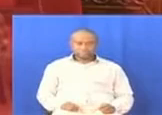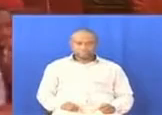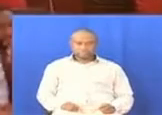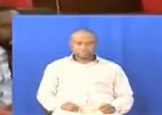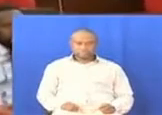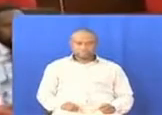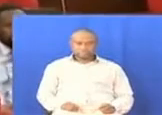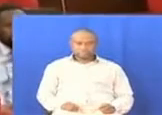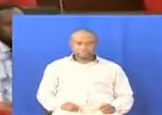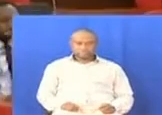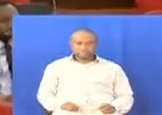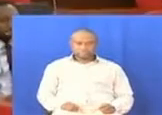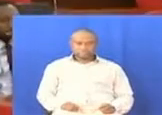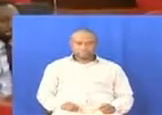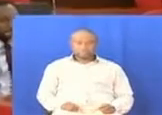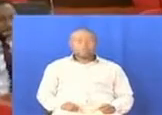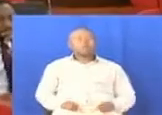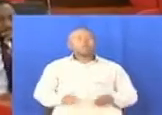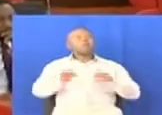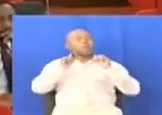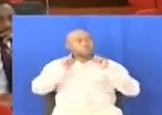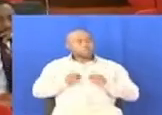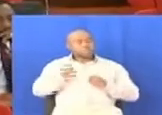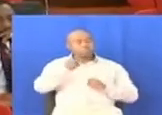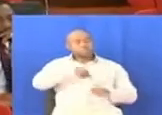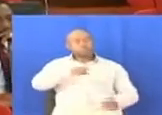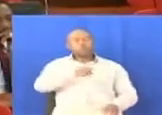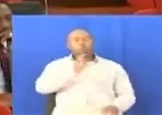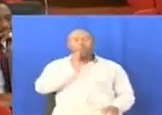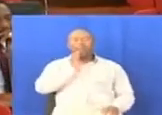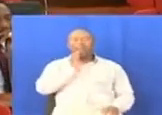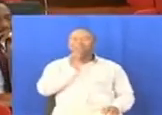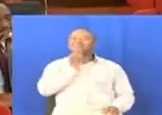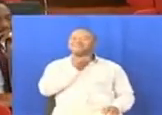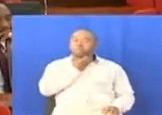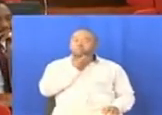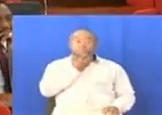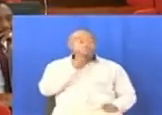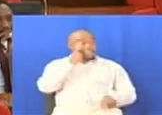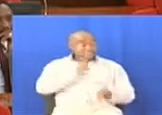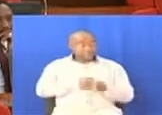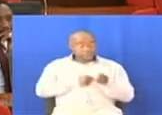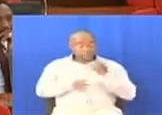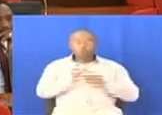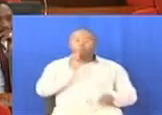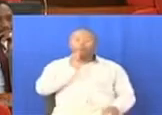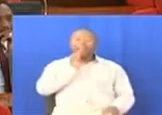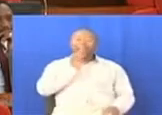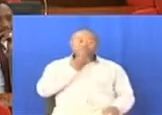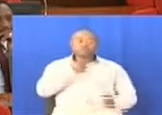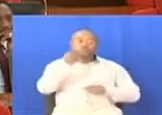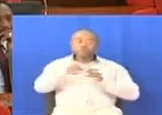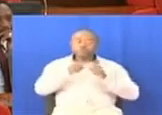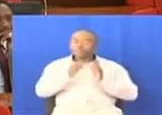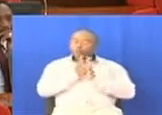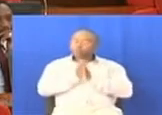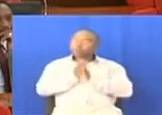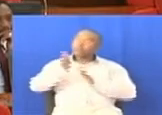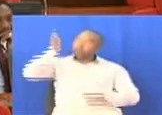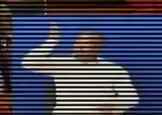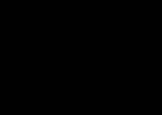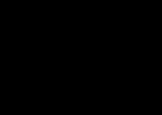Warongo. Lazima tuchukue tahadhari, na wakati tunachukua tahadhari tuendelee kumkimilia Mungu.